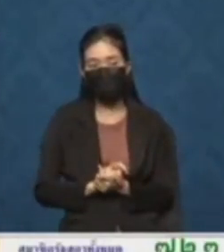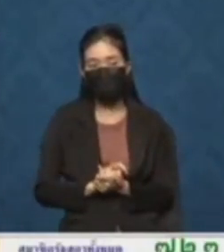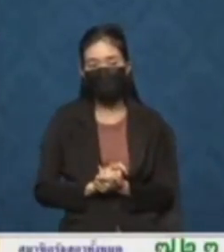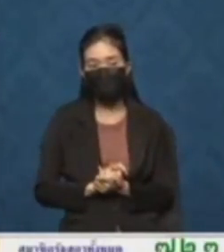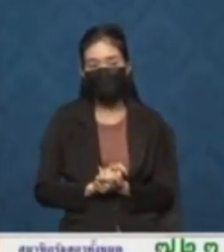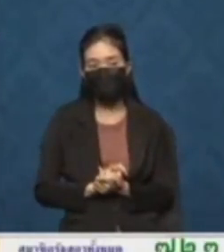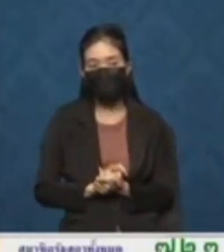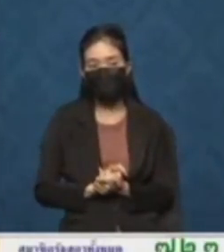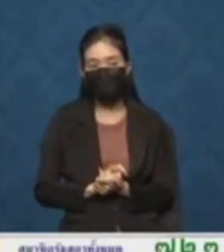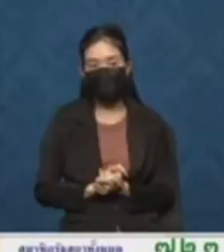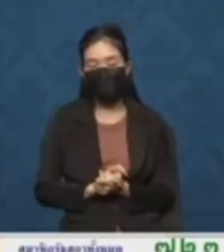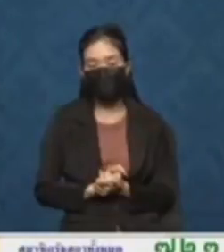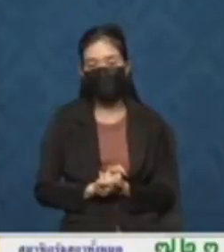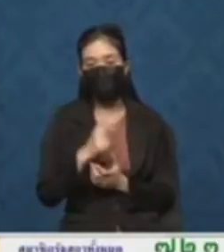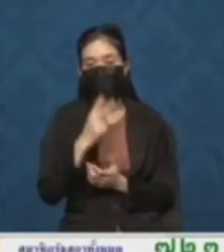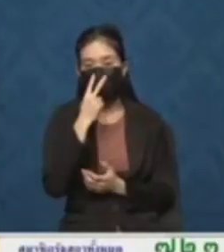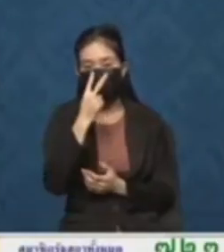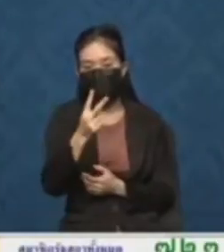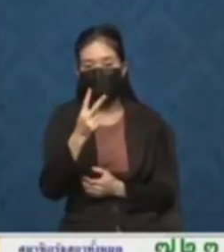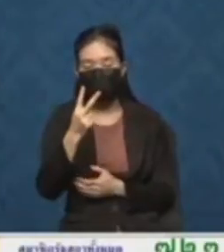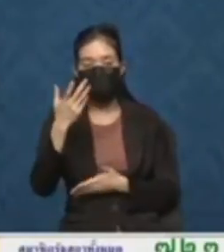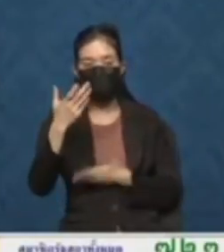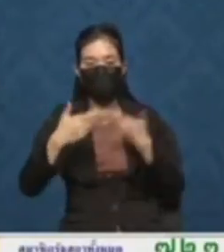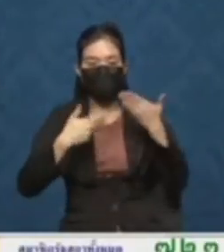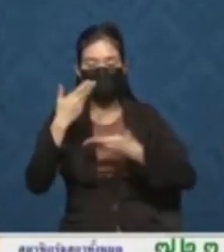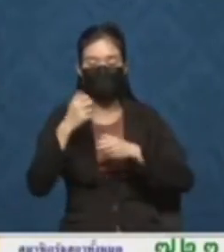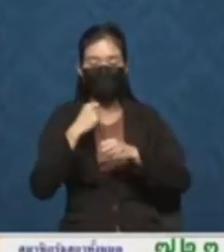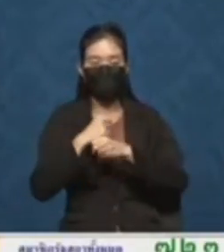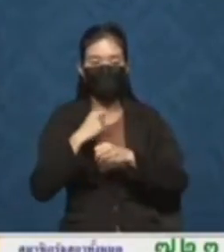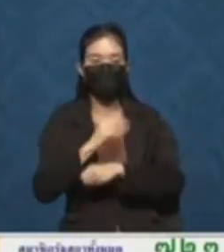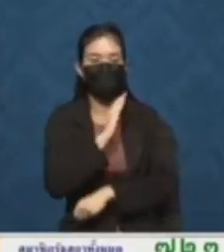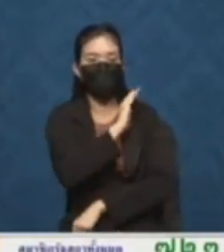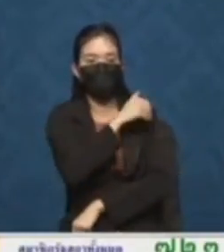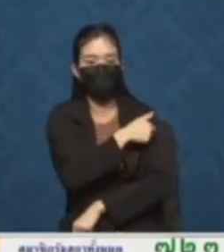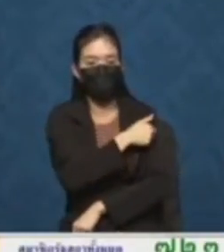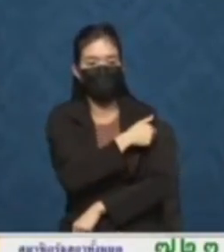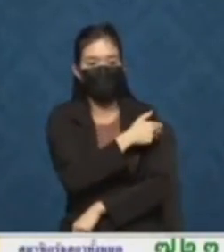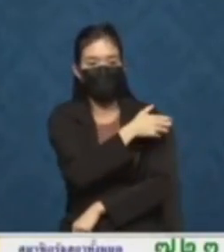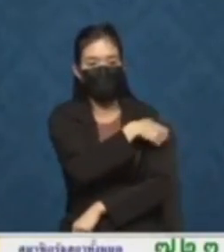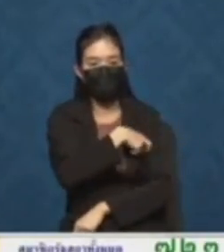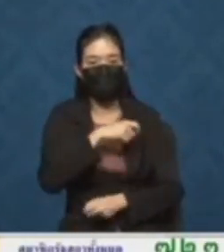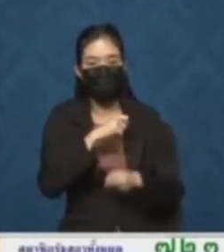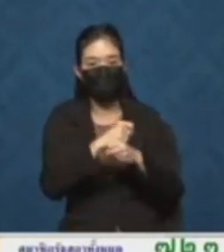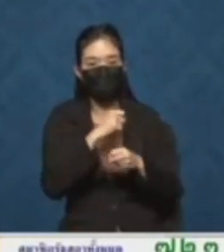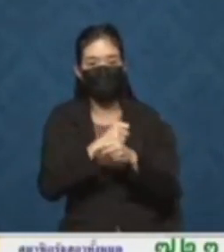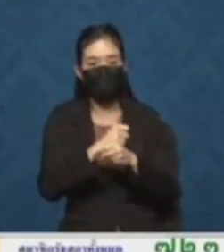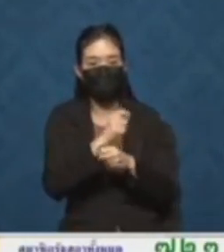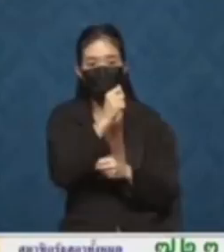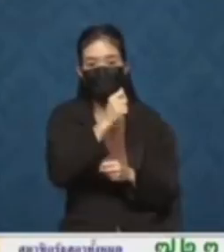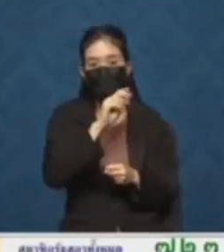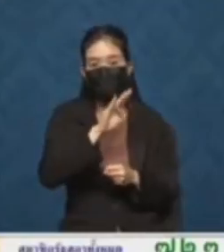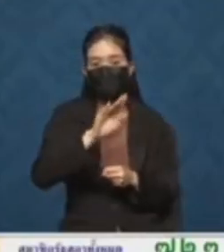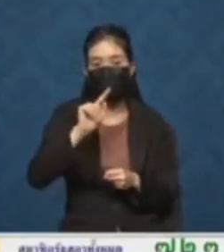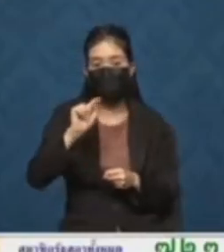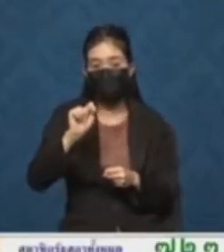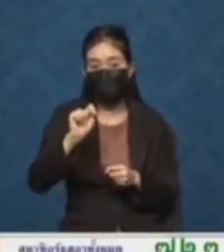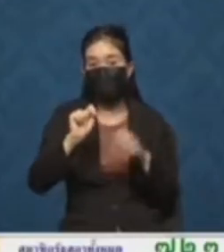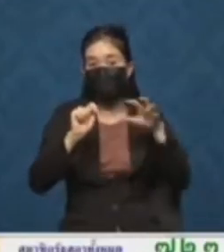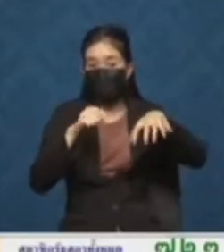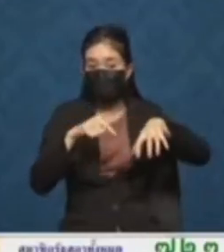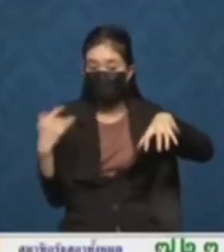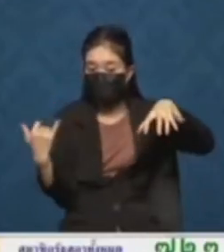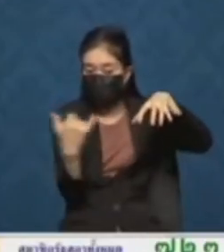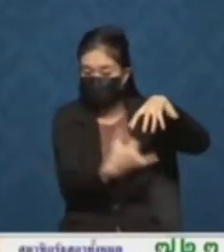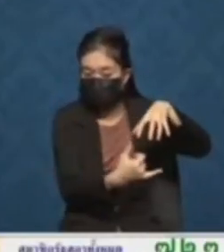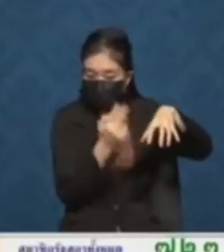เทศบาลเลยสภาเทศบาลเขาว่ากันยังไงอบต.เป็นยังไงพ่อแม่เราไม่เคยจูงเราไปดูเลยเด็กไทยไ